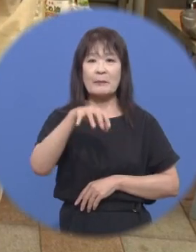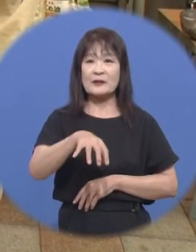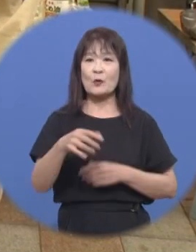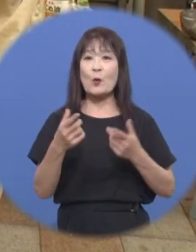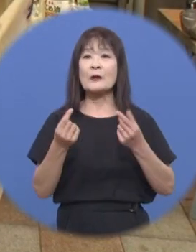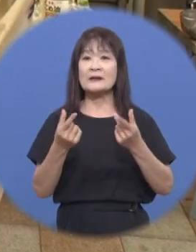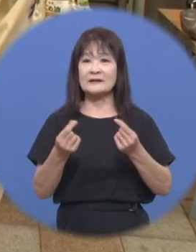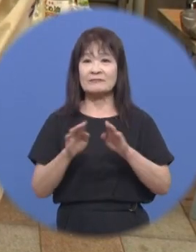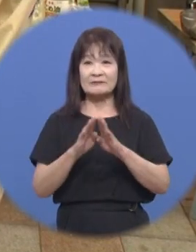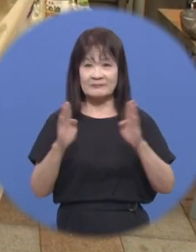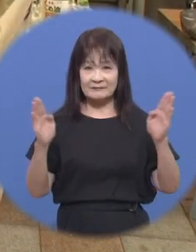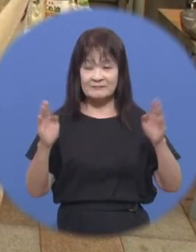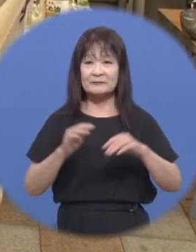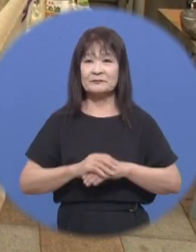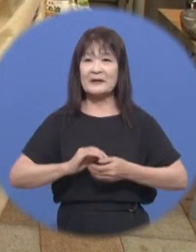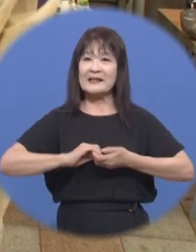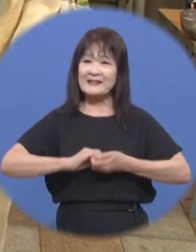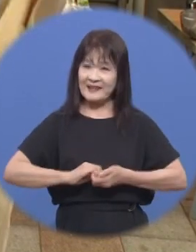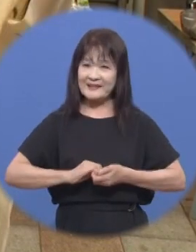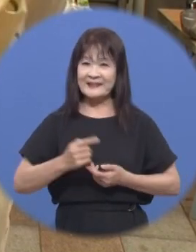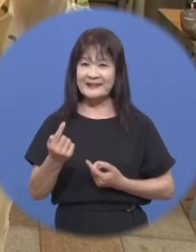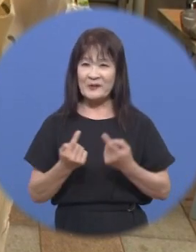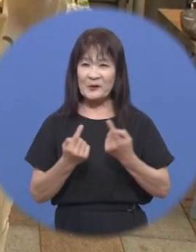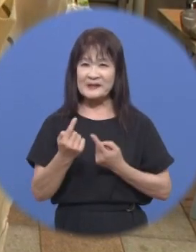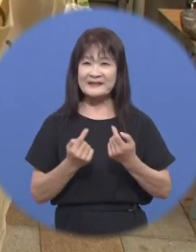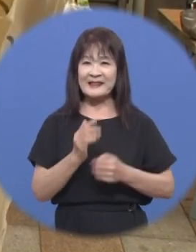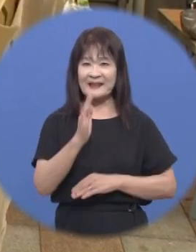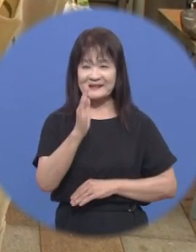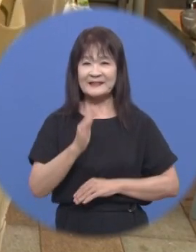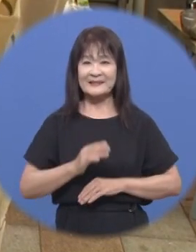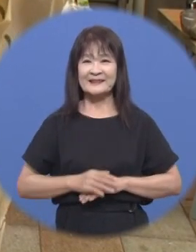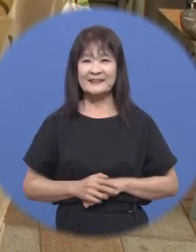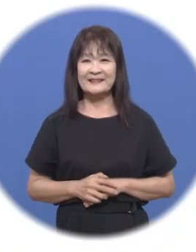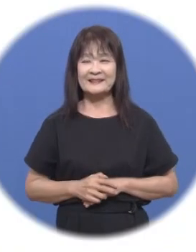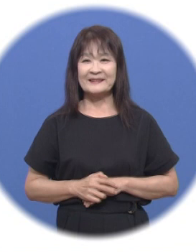開催します。ぜひ お越しください。